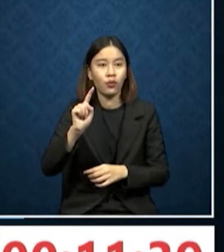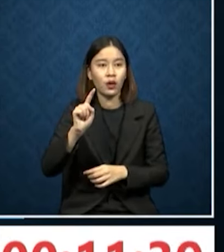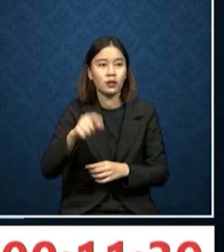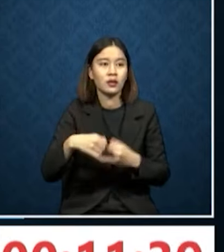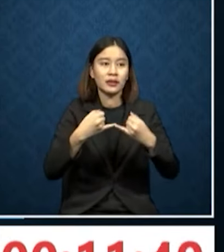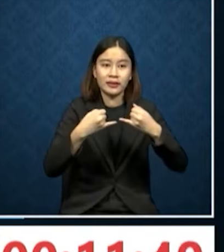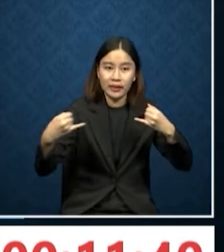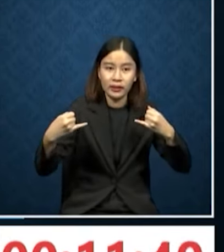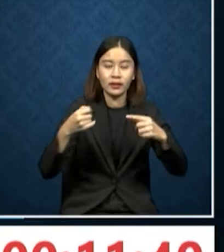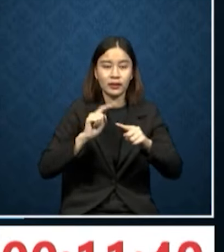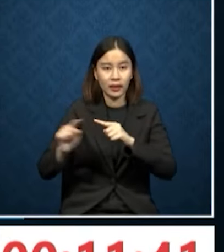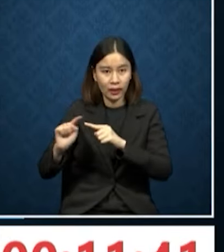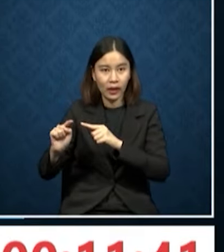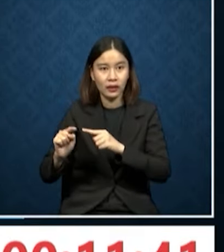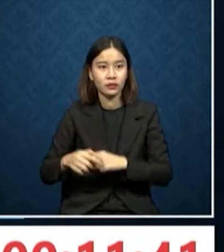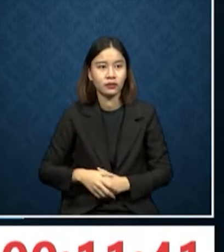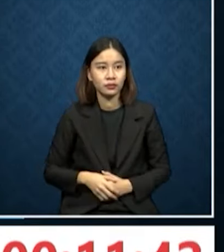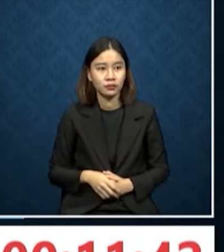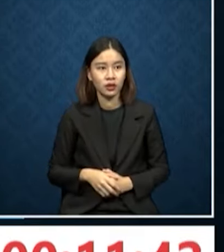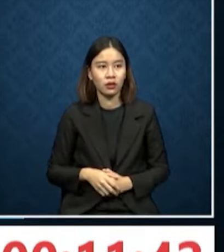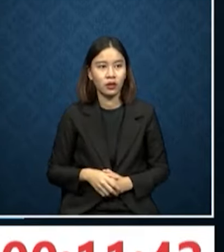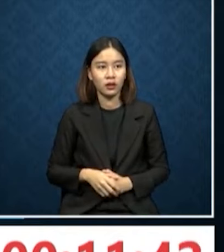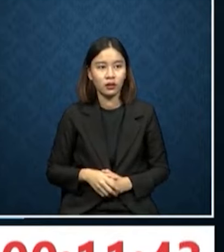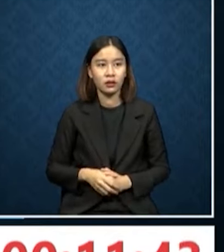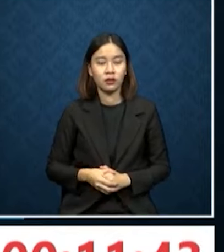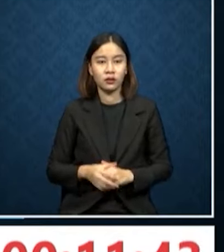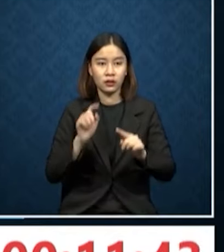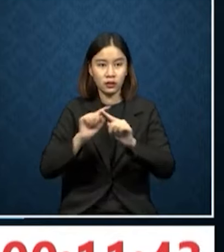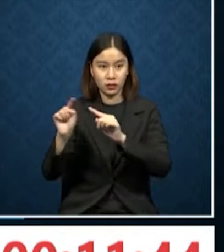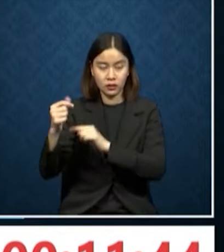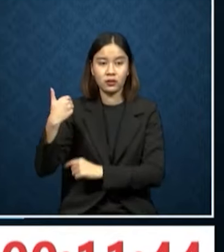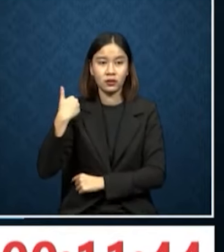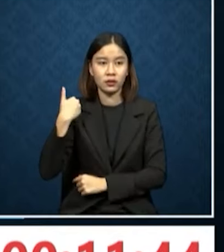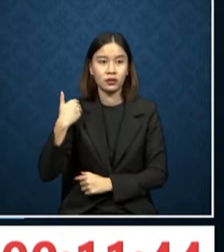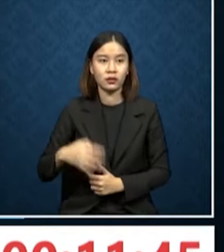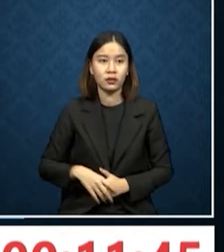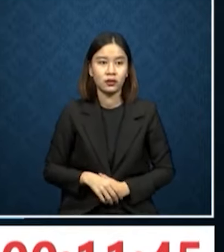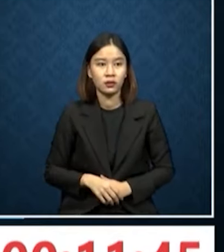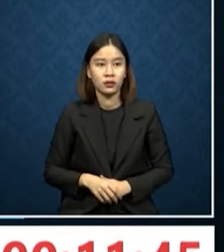ยจั๊บเส้นใหญ่เรื่องผัดไทยไม่มีเส้นนะครับเป็นต้นนะครับ